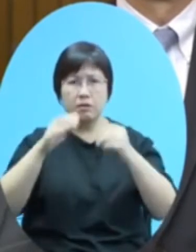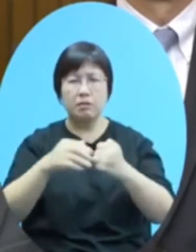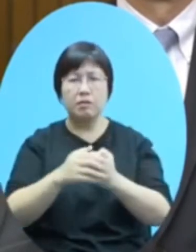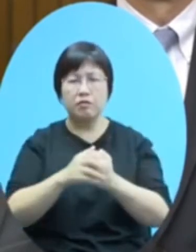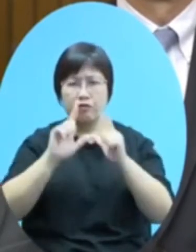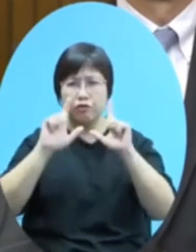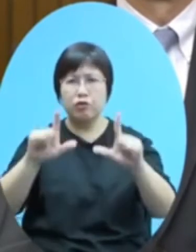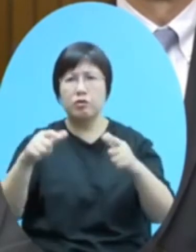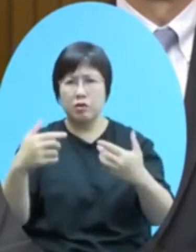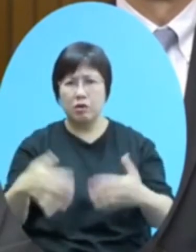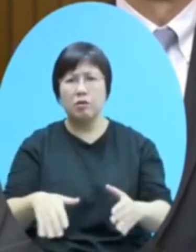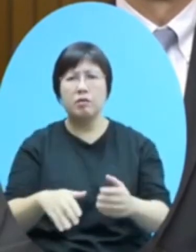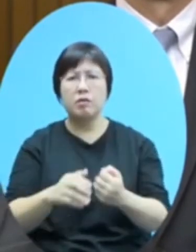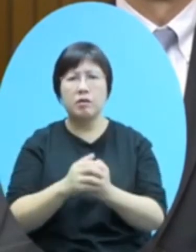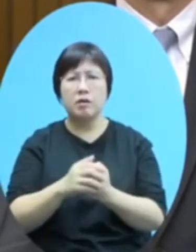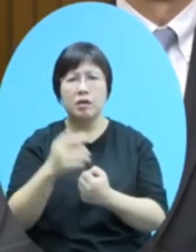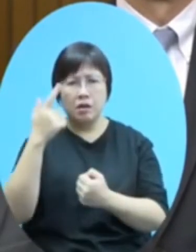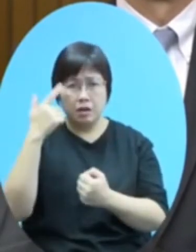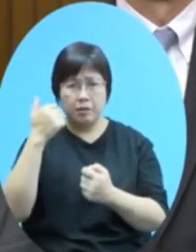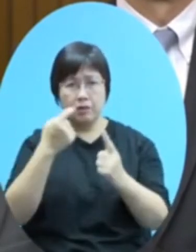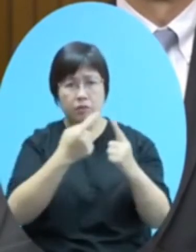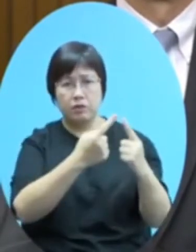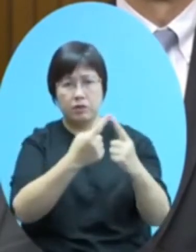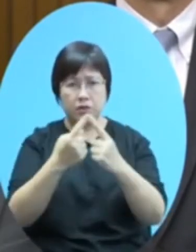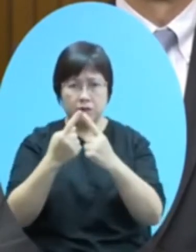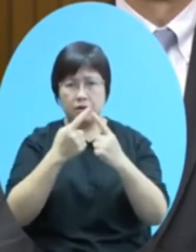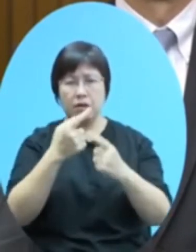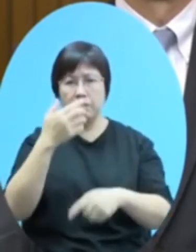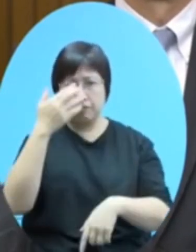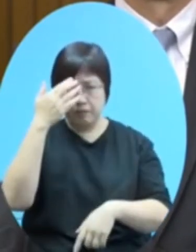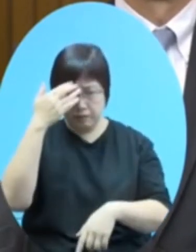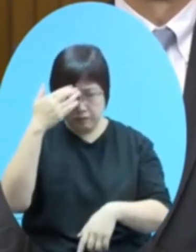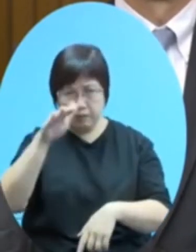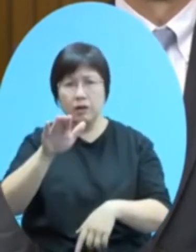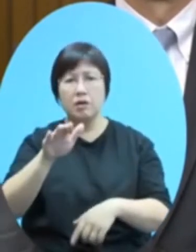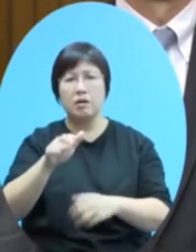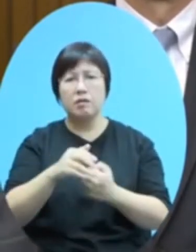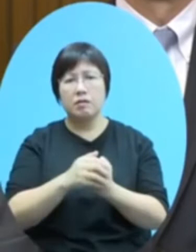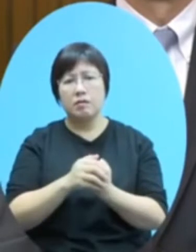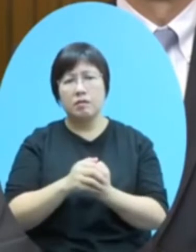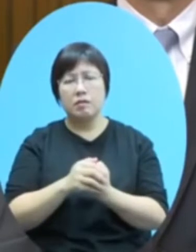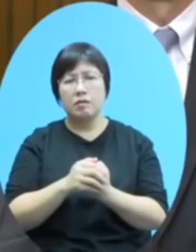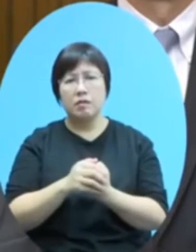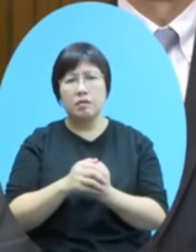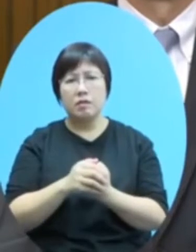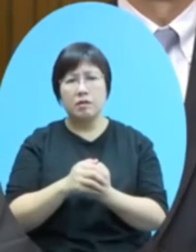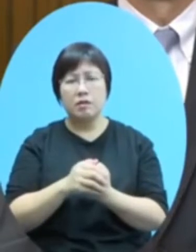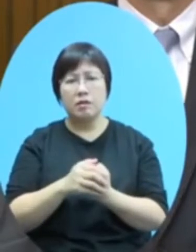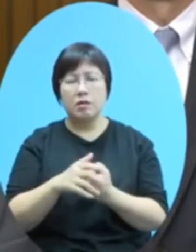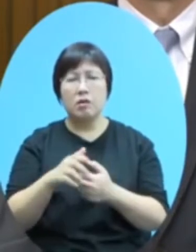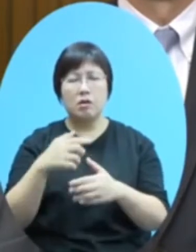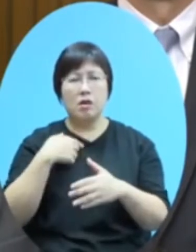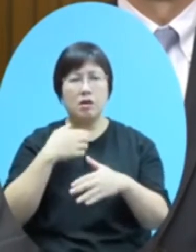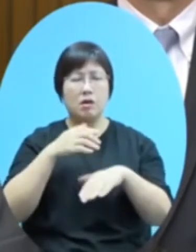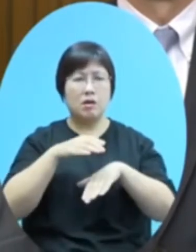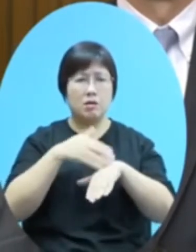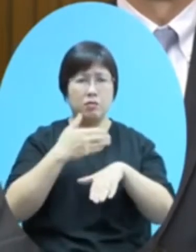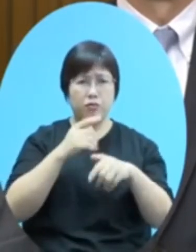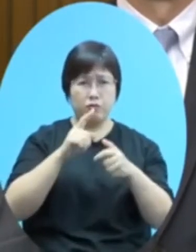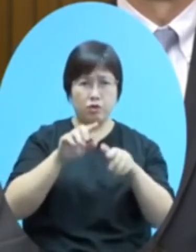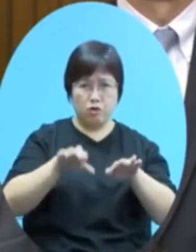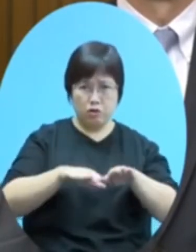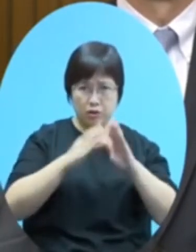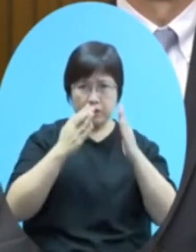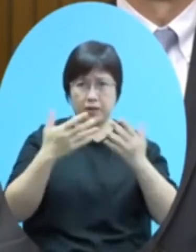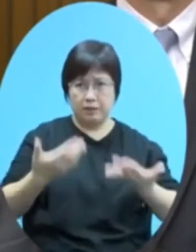了，也都希望市民能够谅解。不过正如我在开场白所说，今天